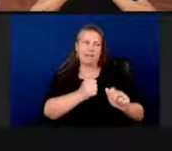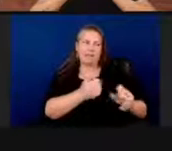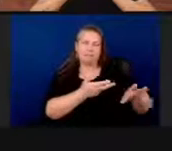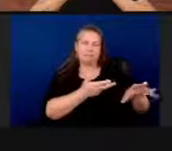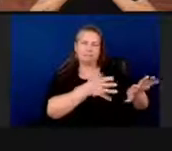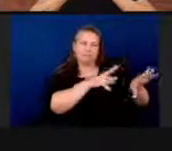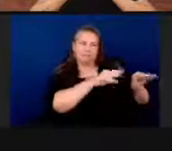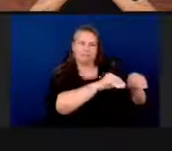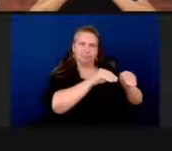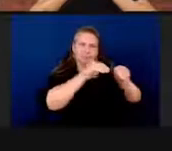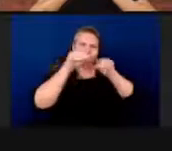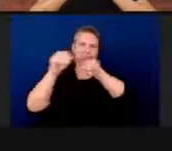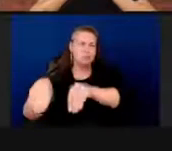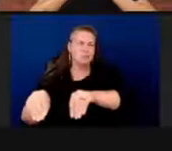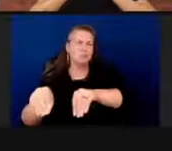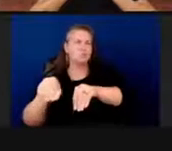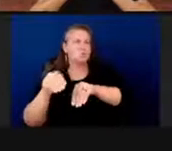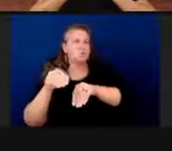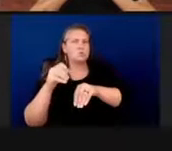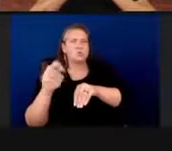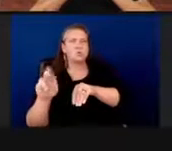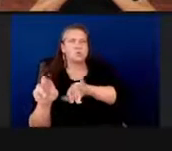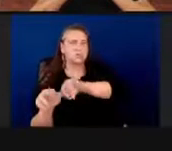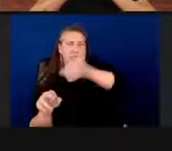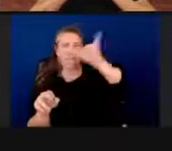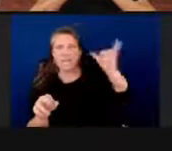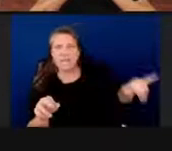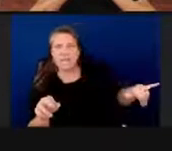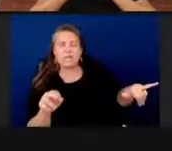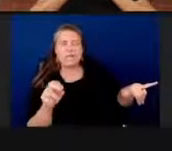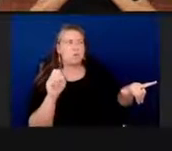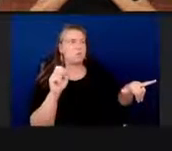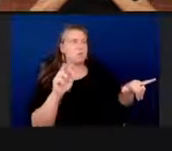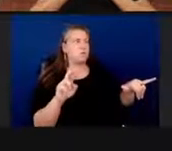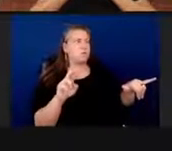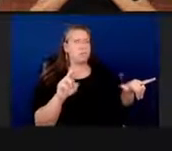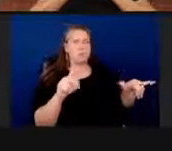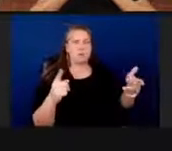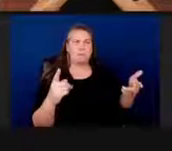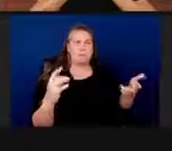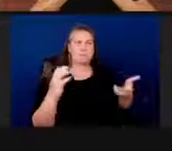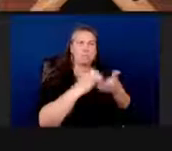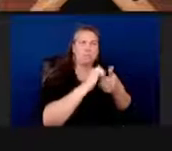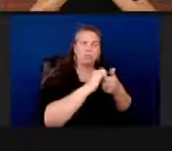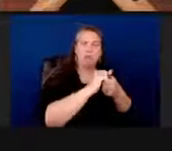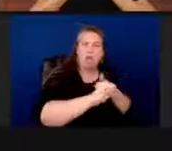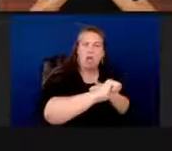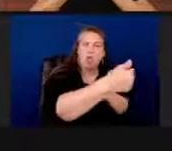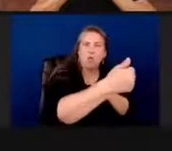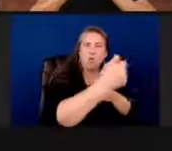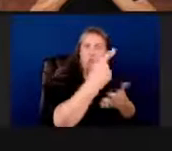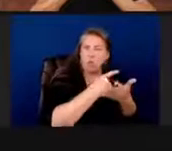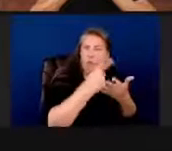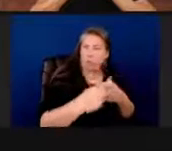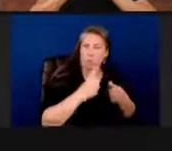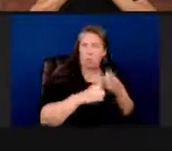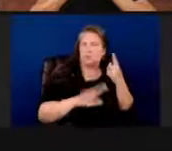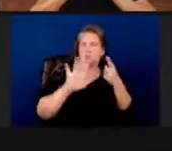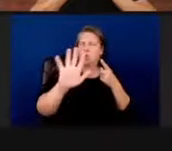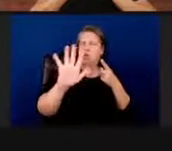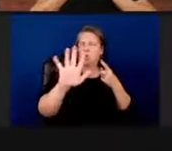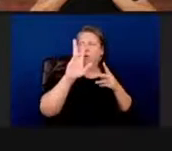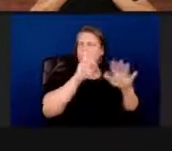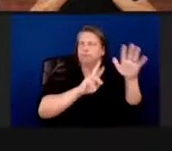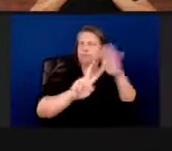لكي يكون لدينا استمرارية في هذا البرنامج وإبقاء الطلاب في المدارس أو دمجهم مع برامج